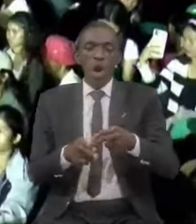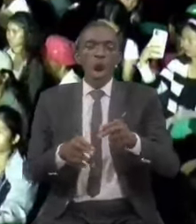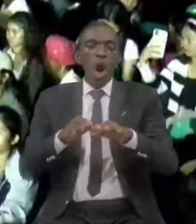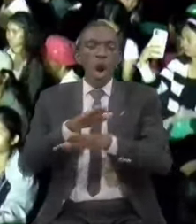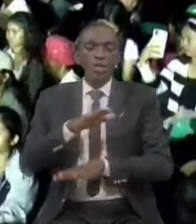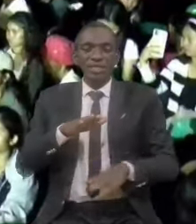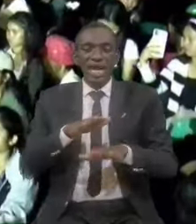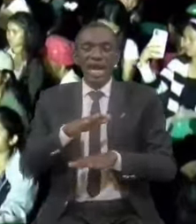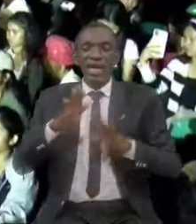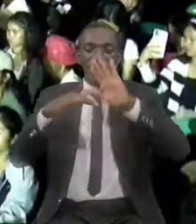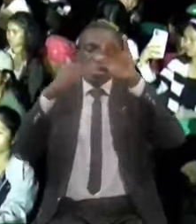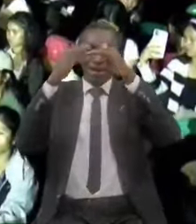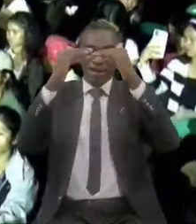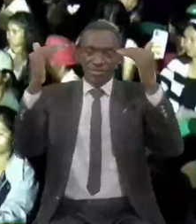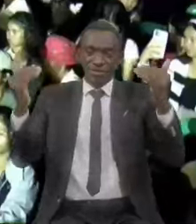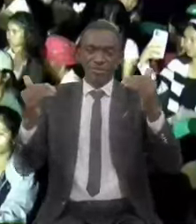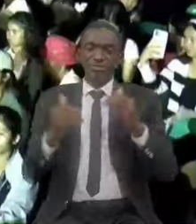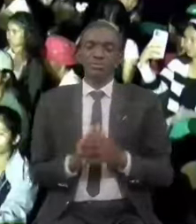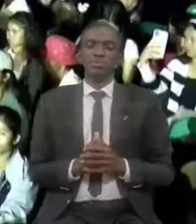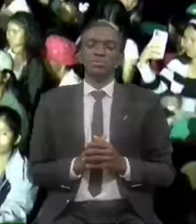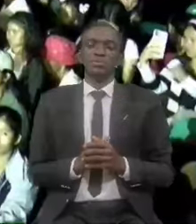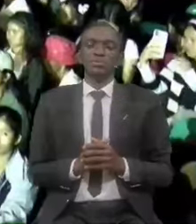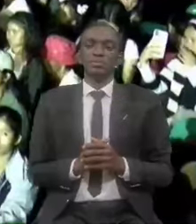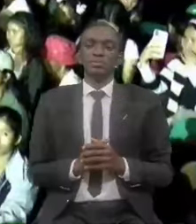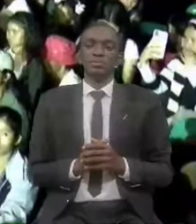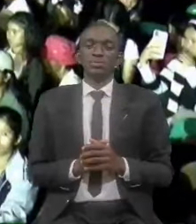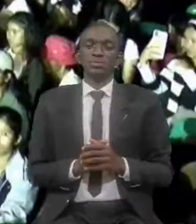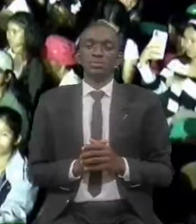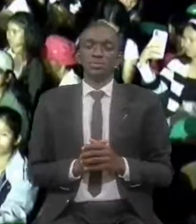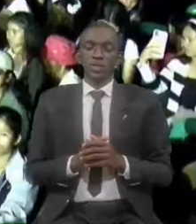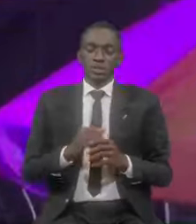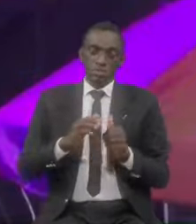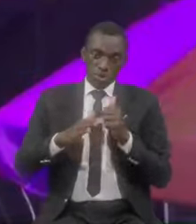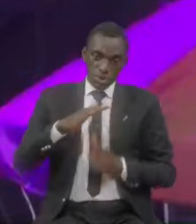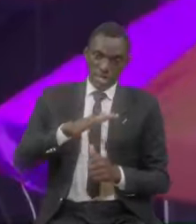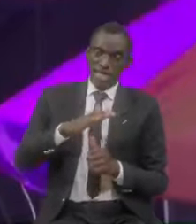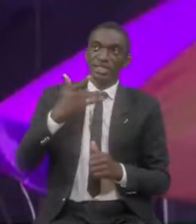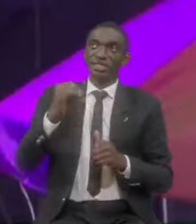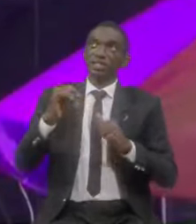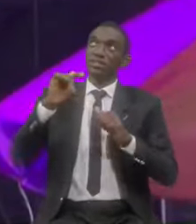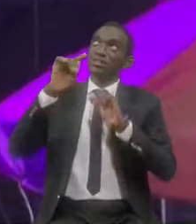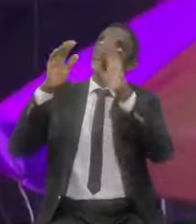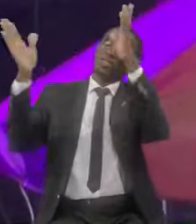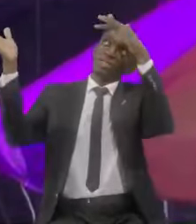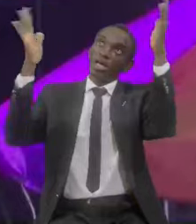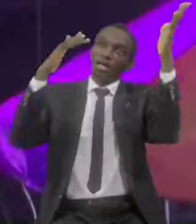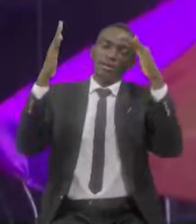Il n'y a de salut en aucun autre cas, il n'y a sous le ciel aucun autre nom. Sous les cieux,